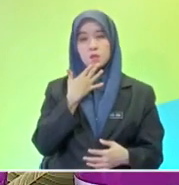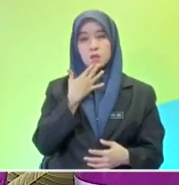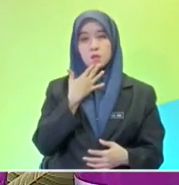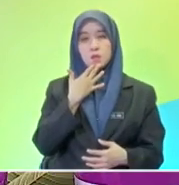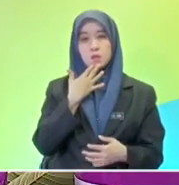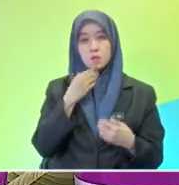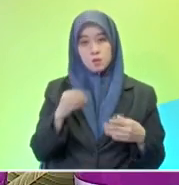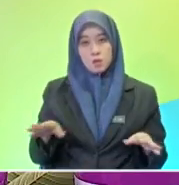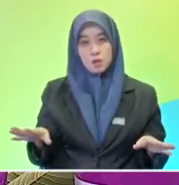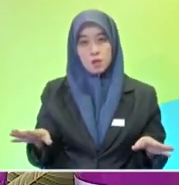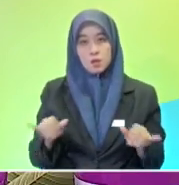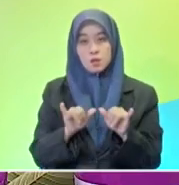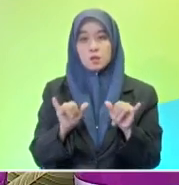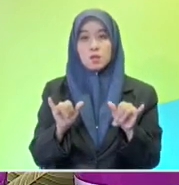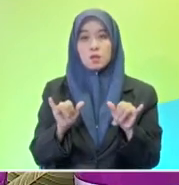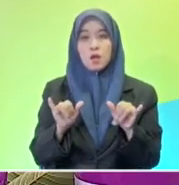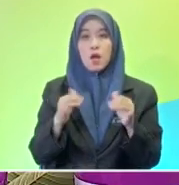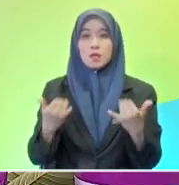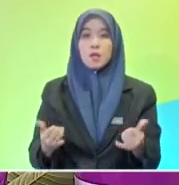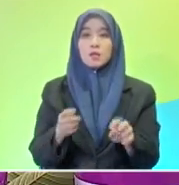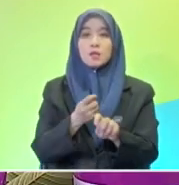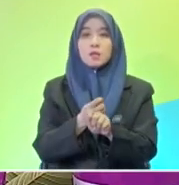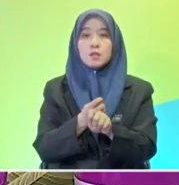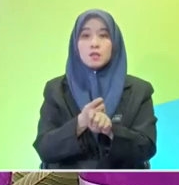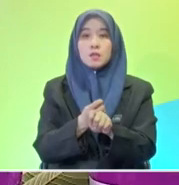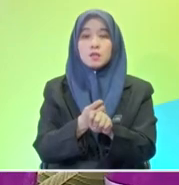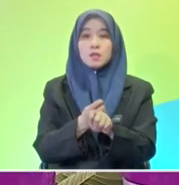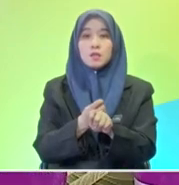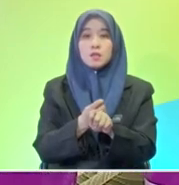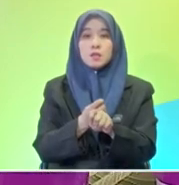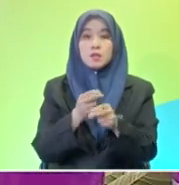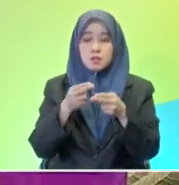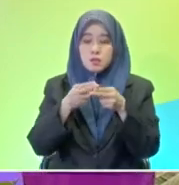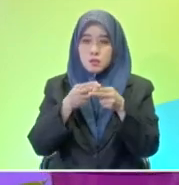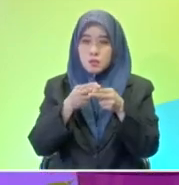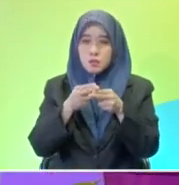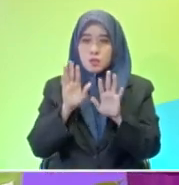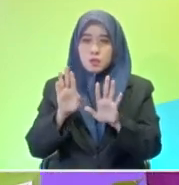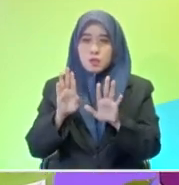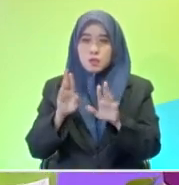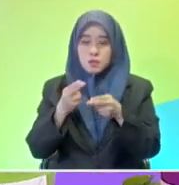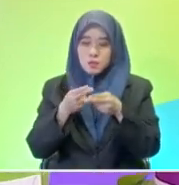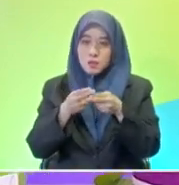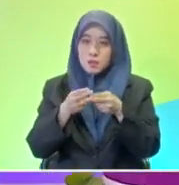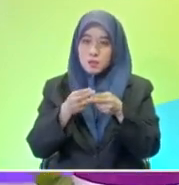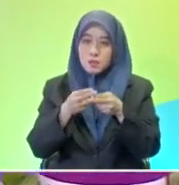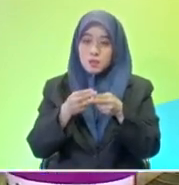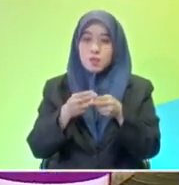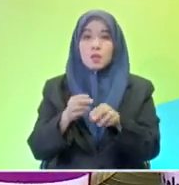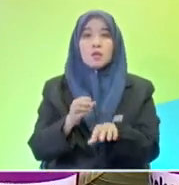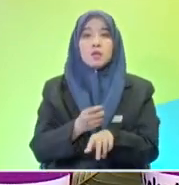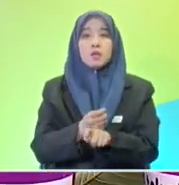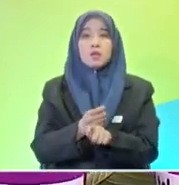Cikgu mana jumpa cilii tekstur Oh tajam ni hati-hati tah mrid-murid kat rumah tajam ni okey ciri tekstur